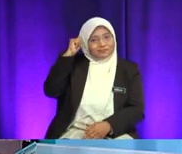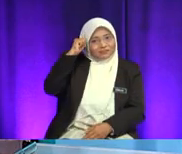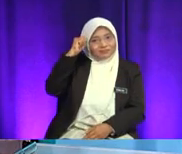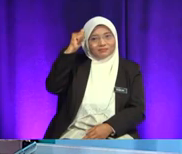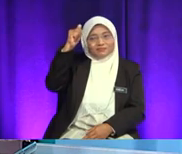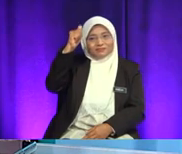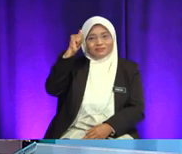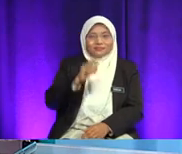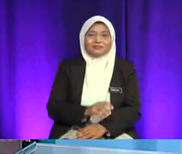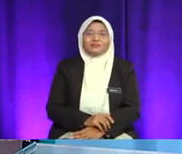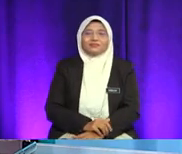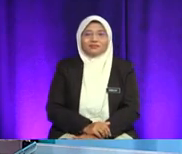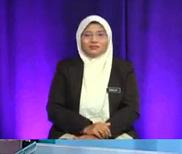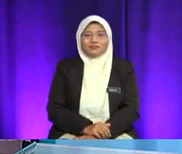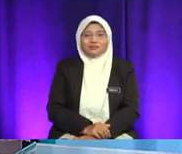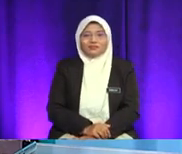kami